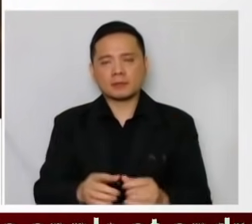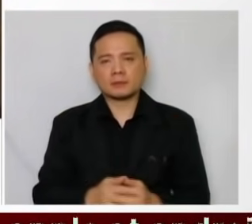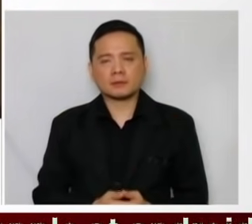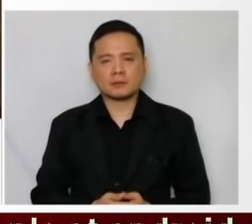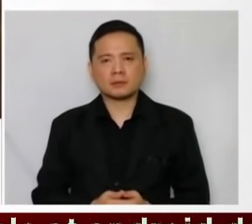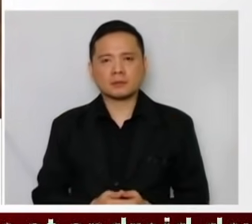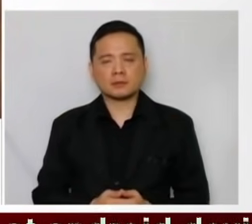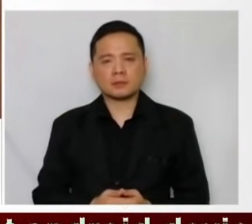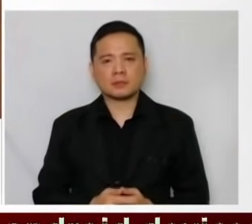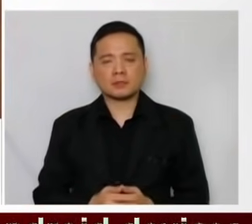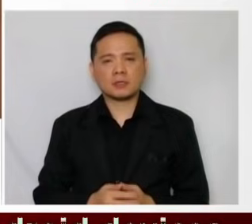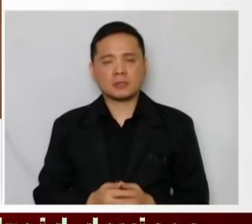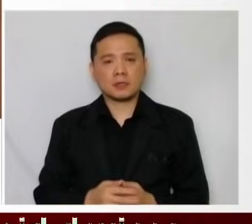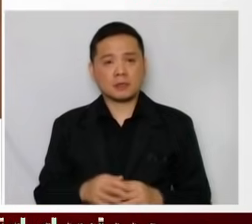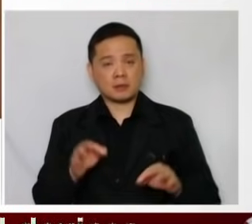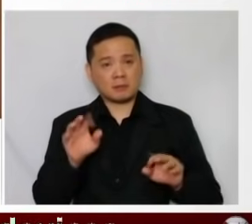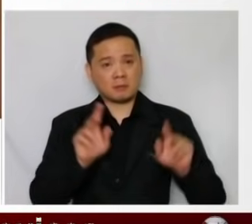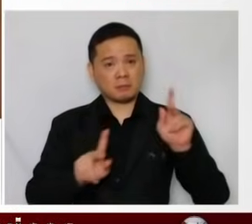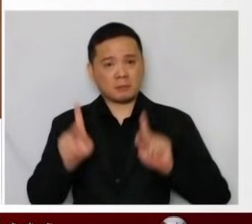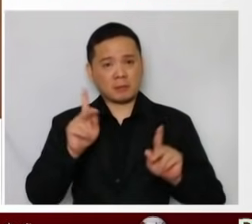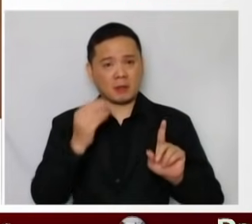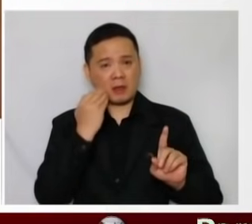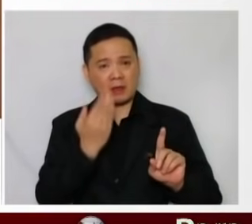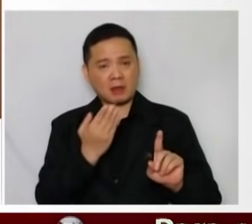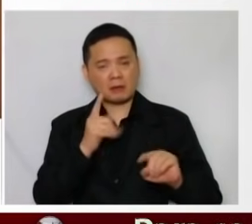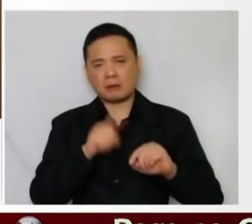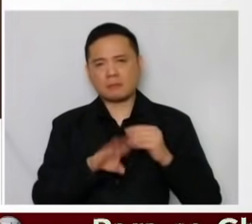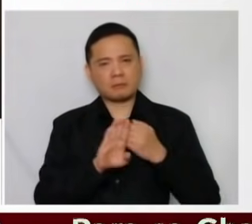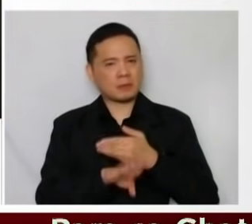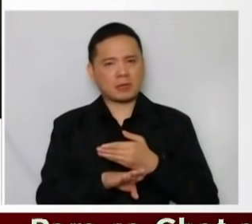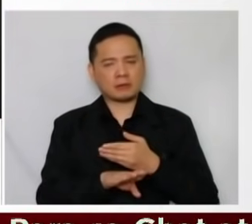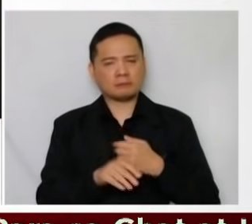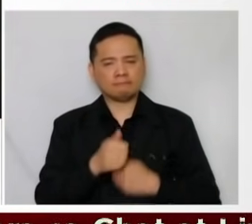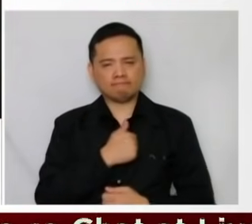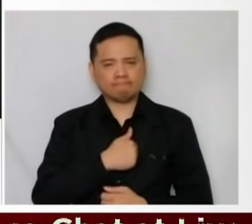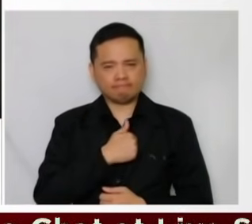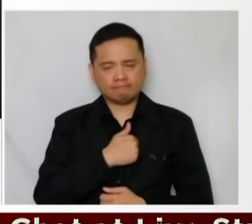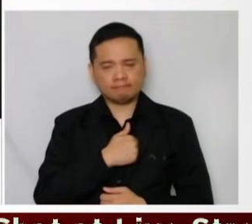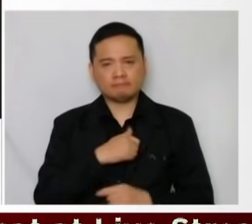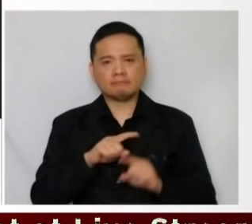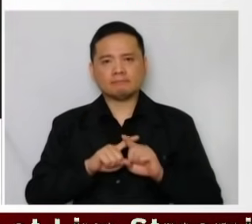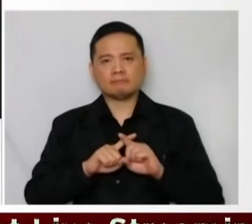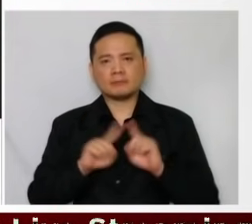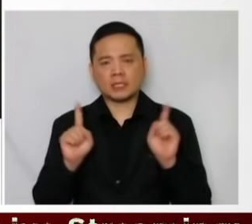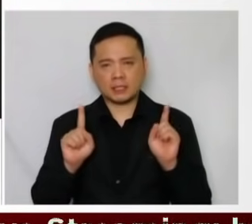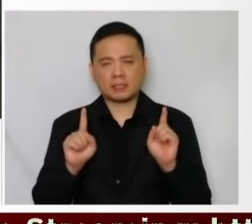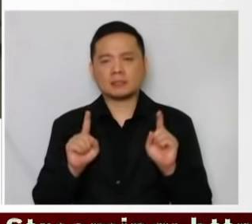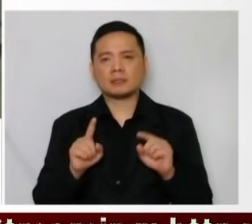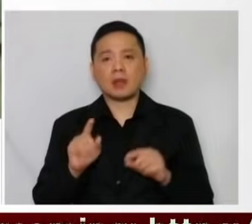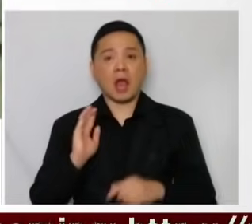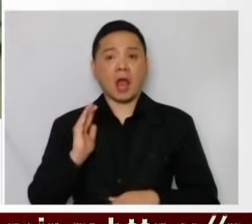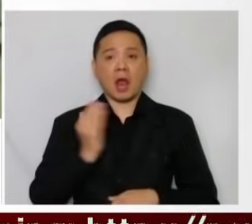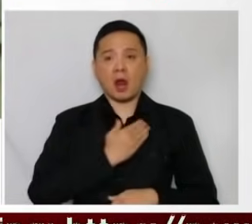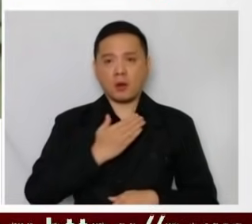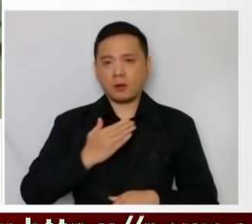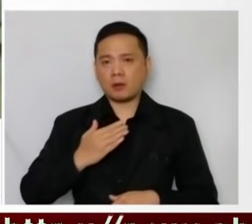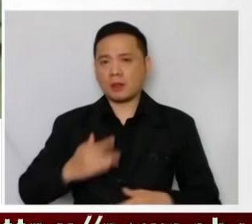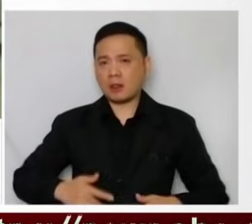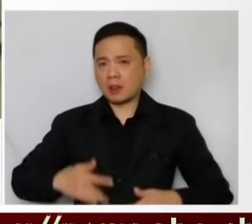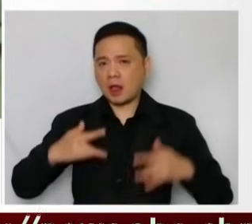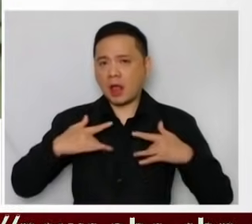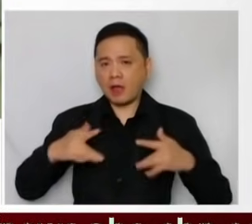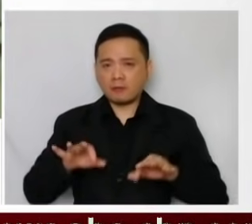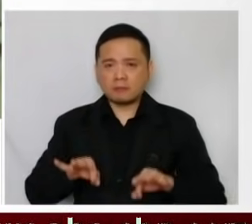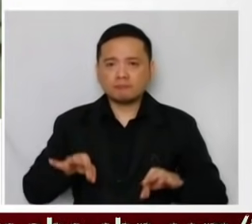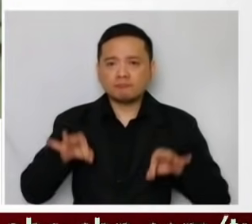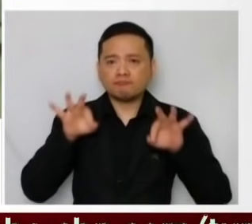yung buhay na mga nawala sa atin. Pero pag pinagbuti natin yung buhay natin, parang yun na din yung